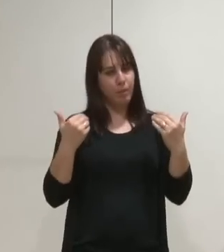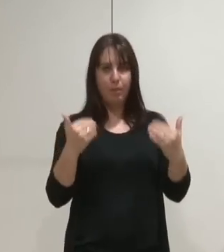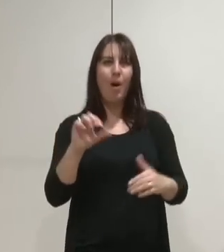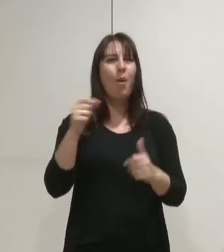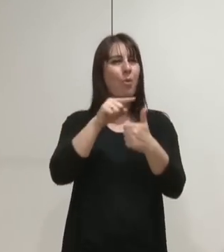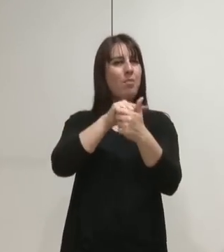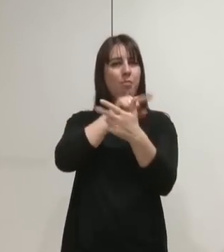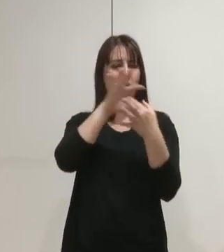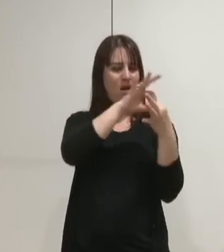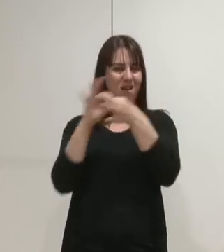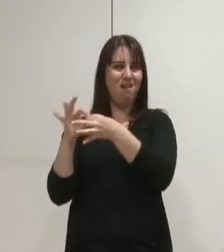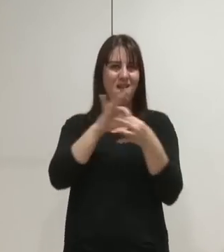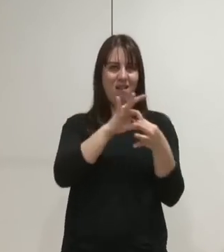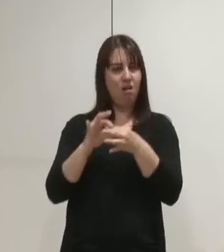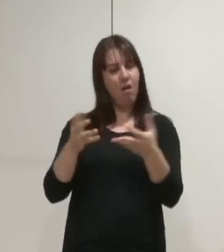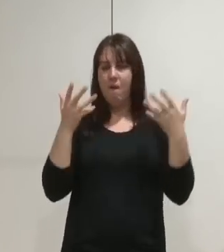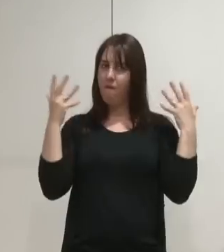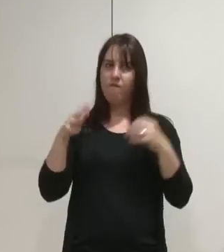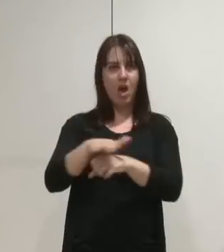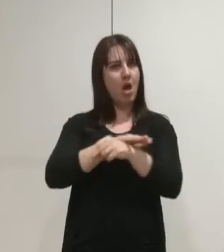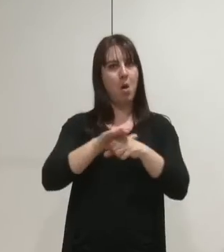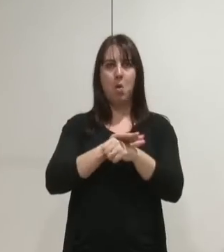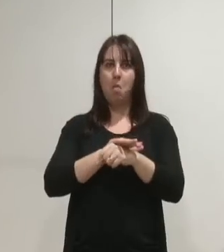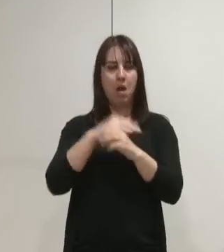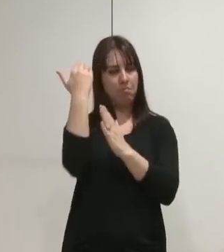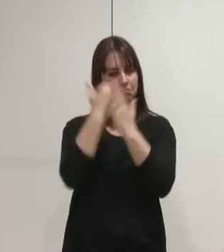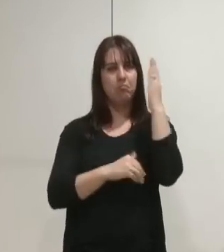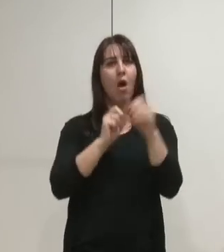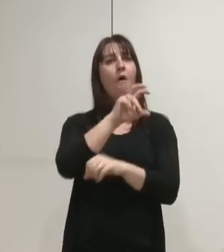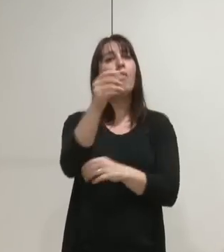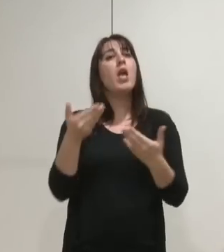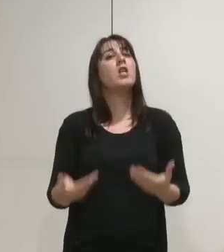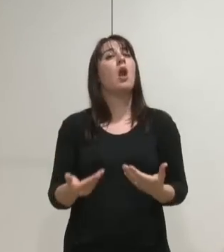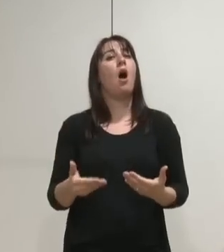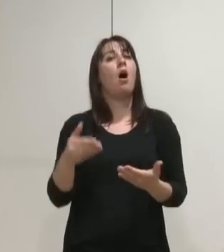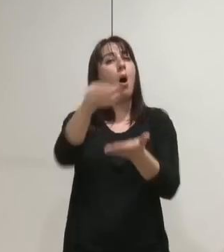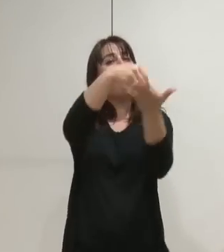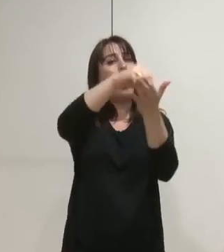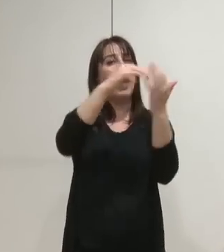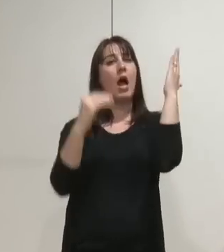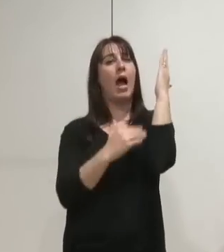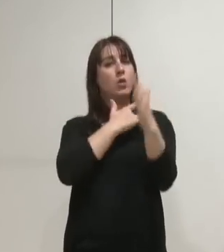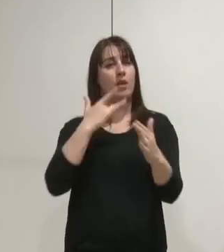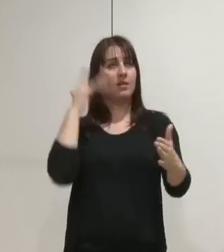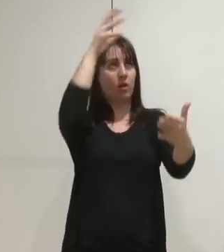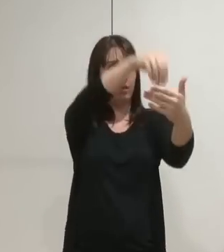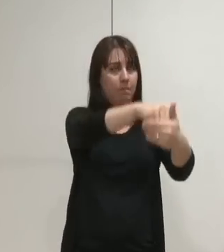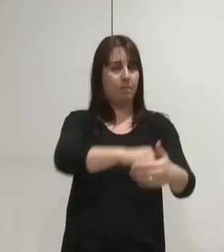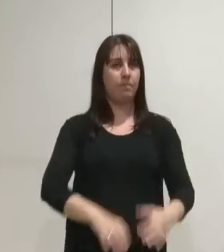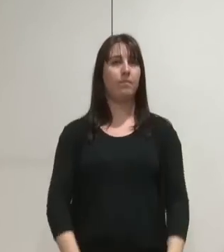point tous les frais qui sont notamment sur le voyage dont vous faites état de l'adjointe à la